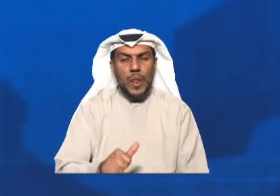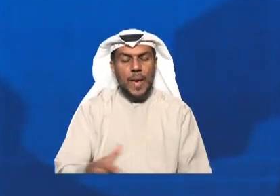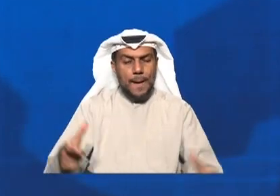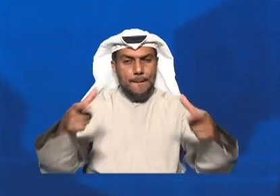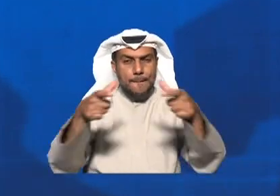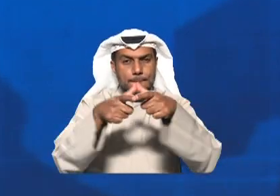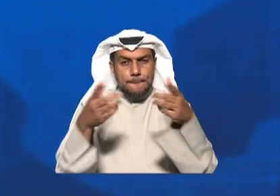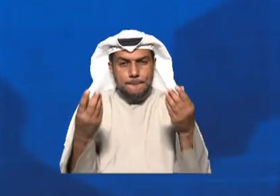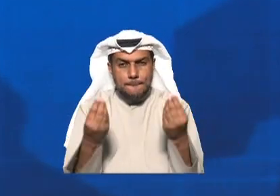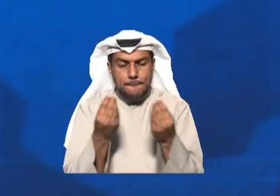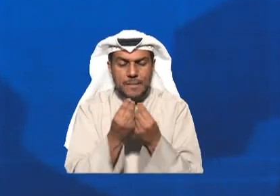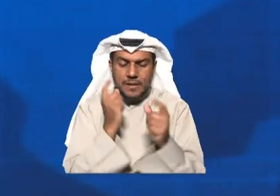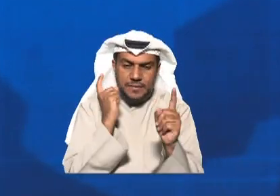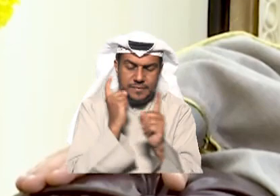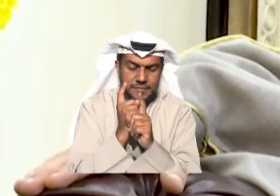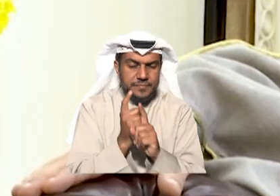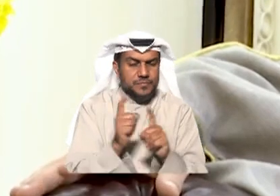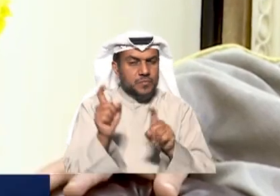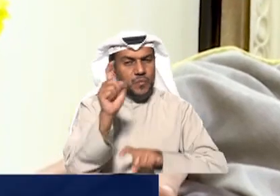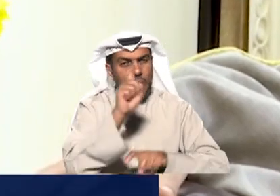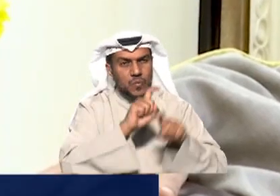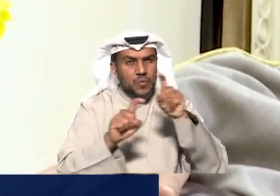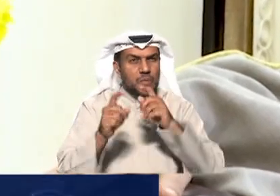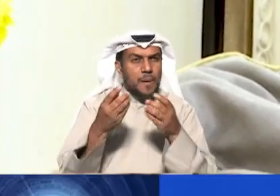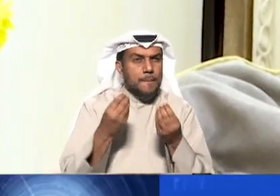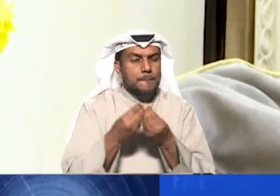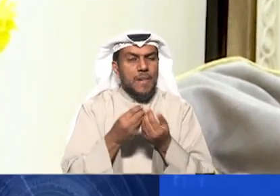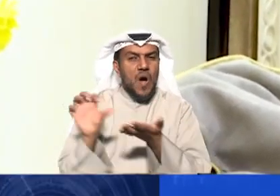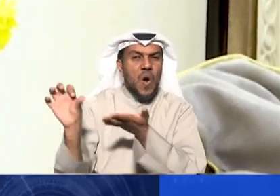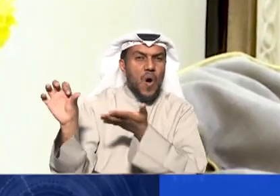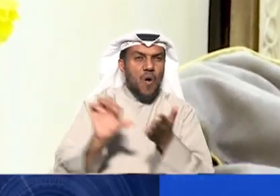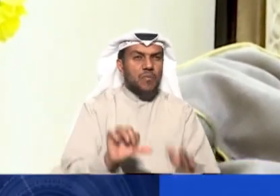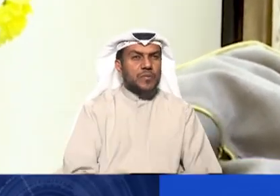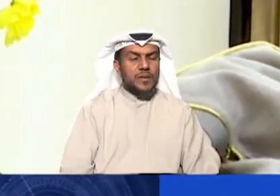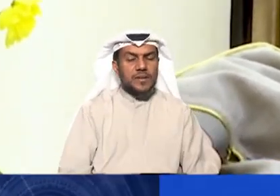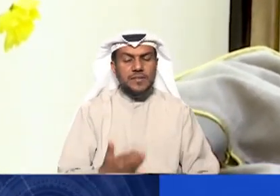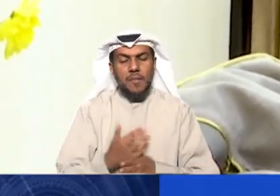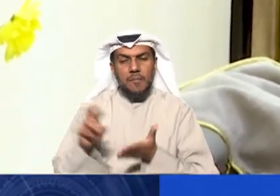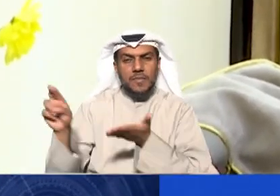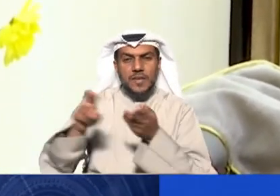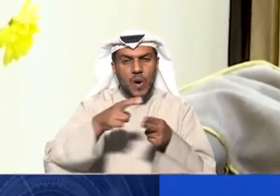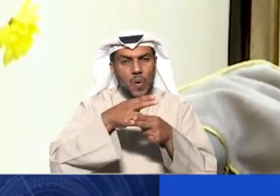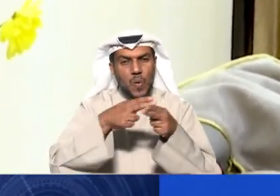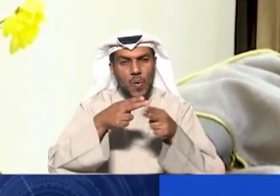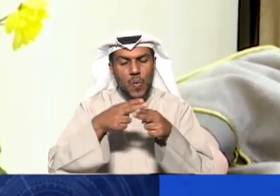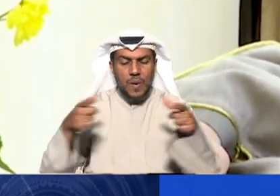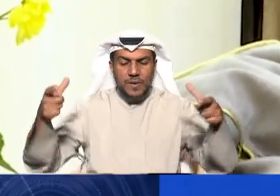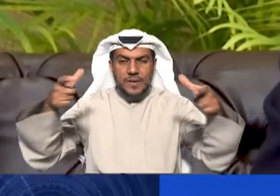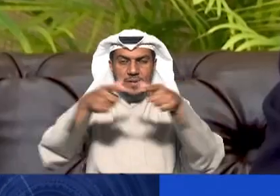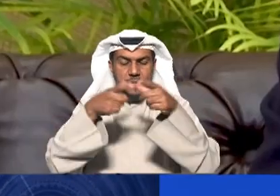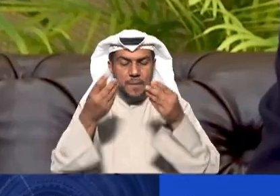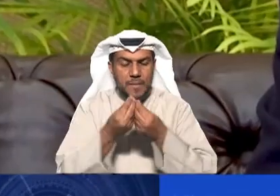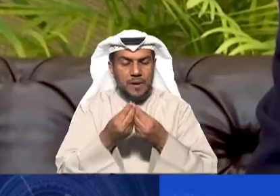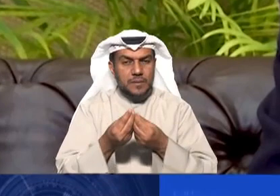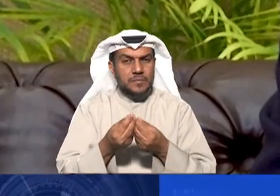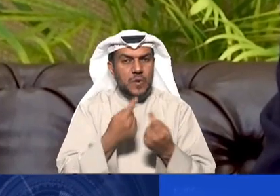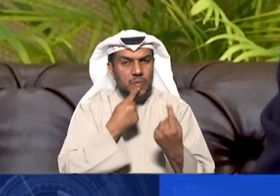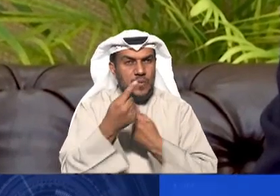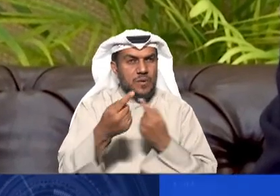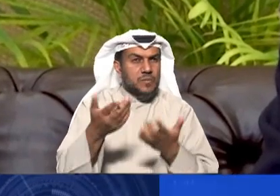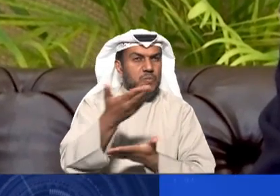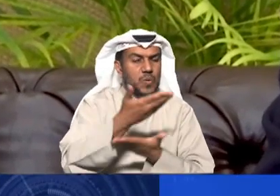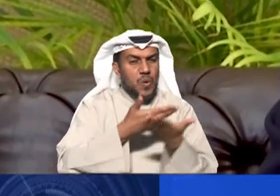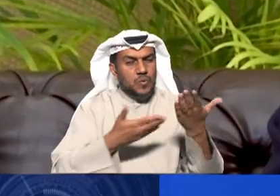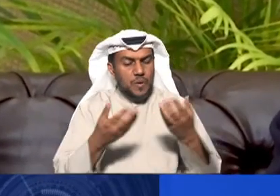إين أسما والوفد المرافق له، وذلك بمناسبة زيارته الرسمية للبلاد. وأجرى خلال اللقاء استعراض